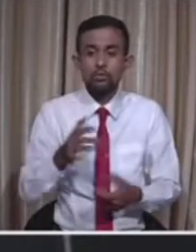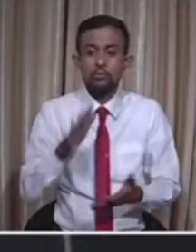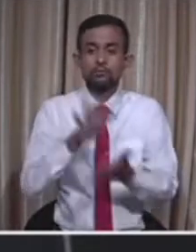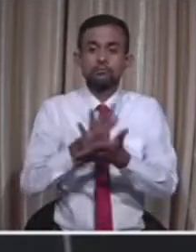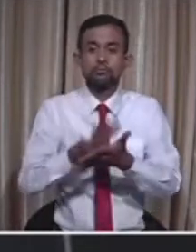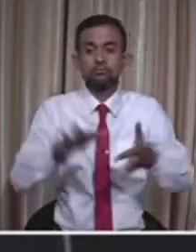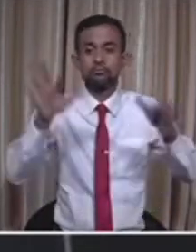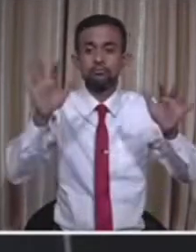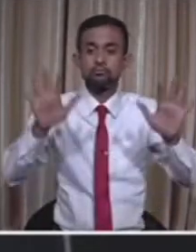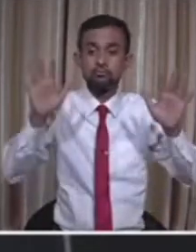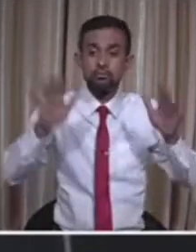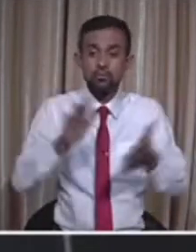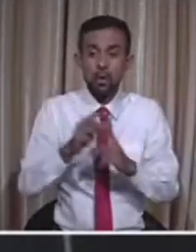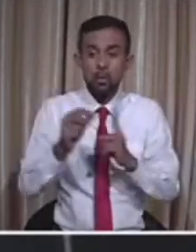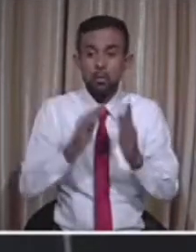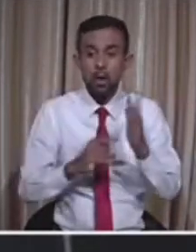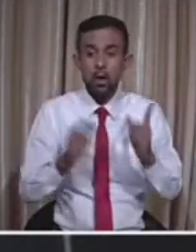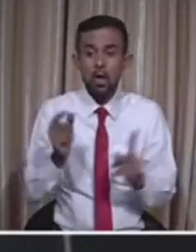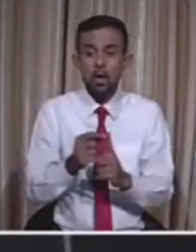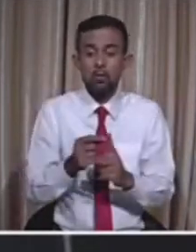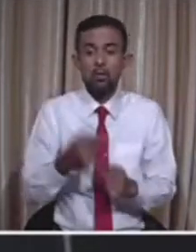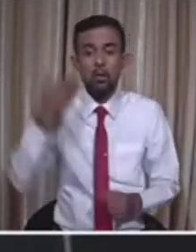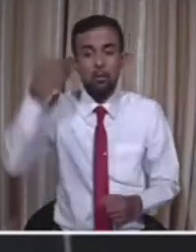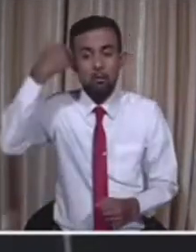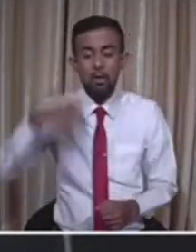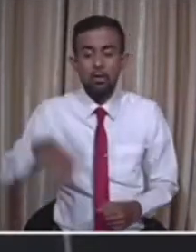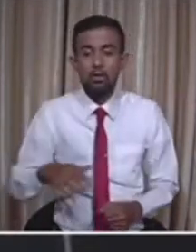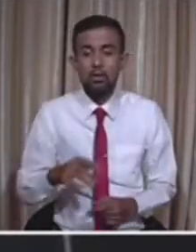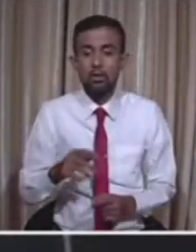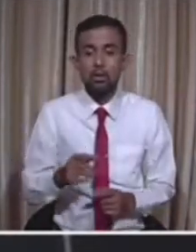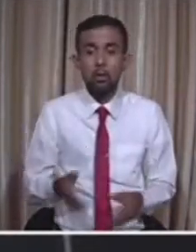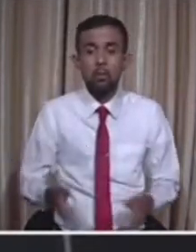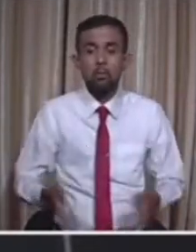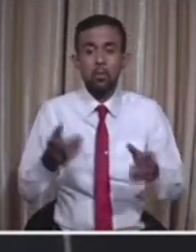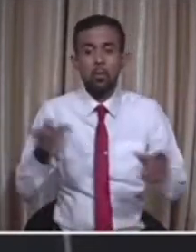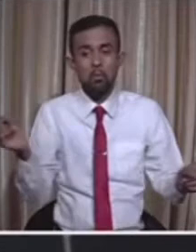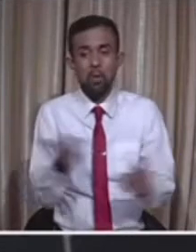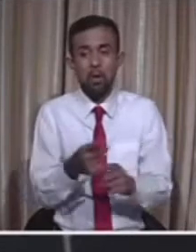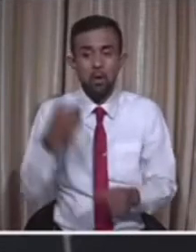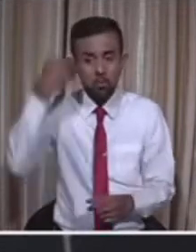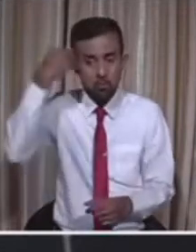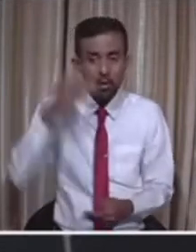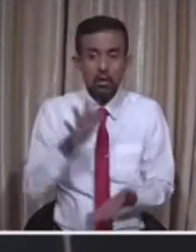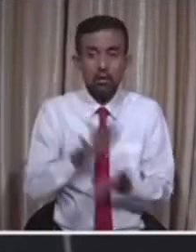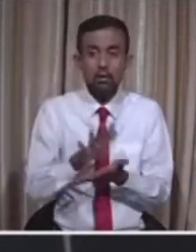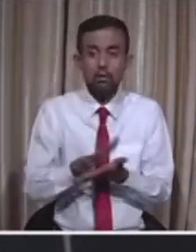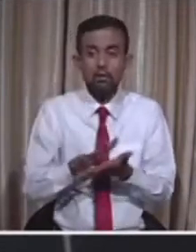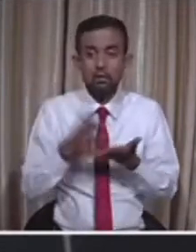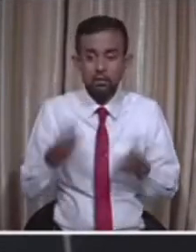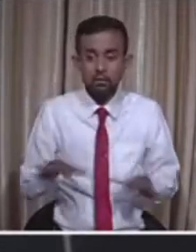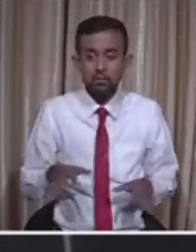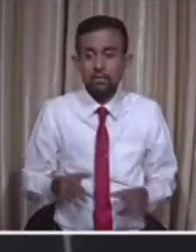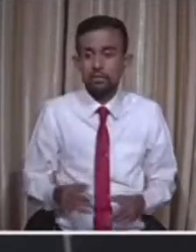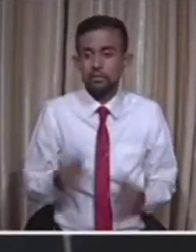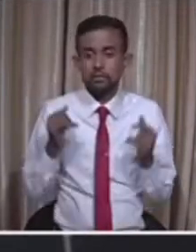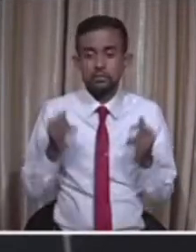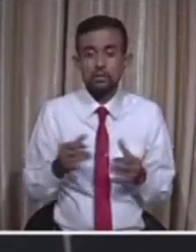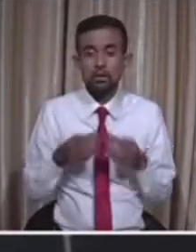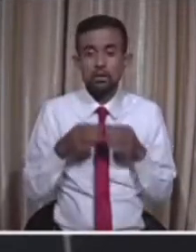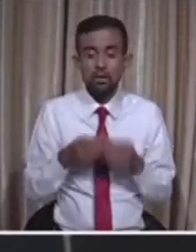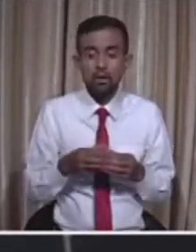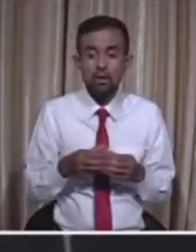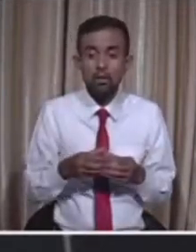වුණා පාර්ලිමේන්තු මන්ත්‍රීවරයෙක් මිය දෙනකොට පහර දීලා මරණකොට සතුටු වෙච්ච අදම බලවේග